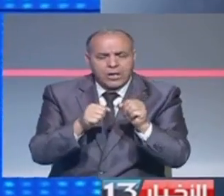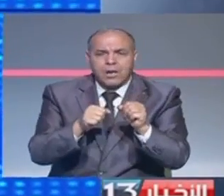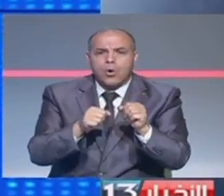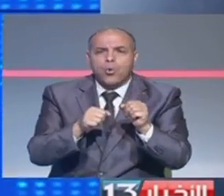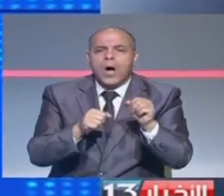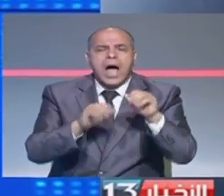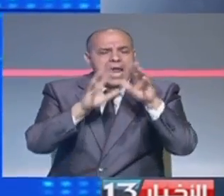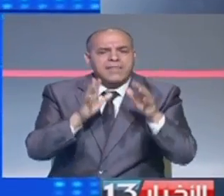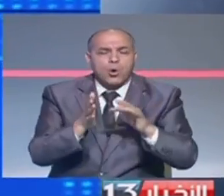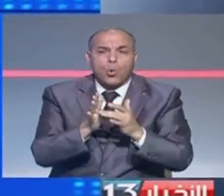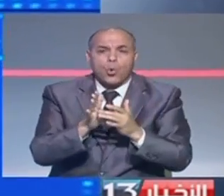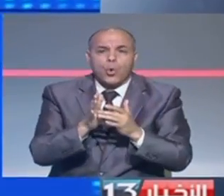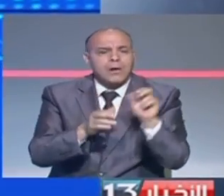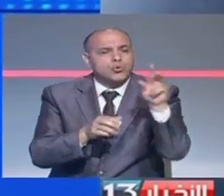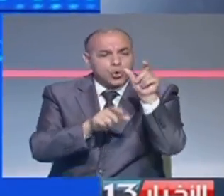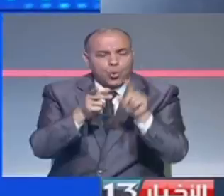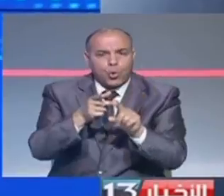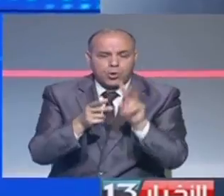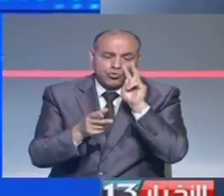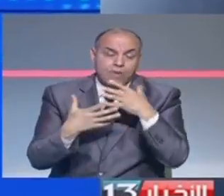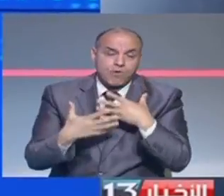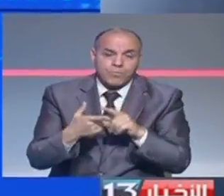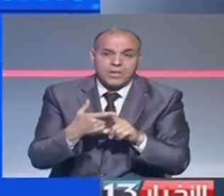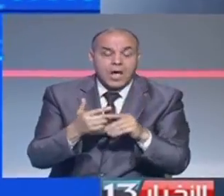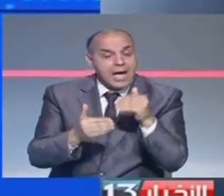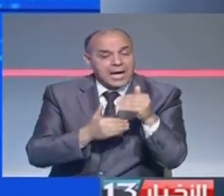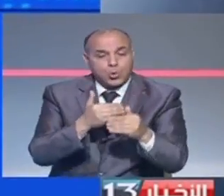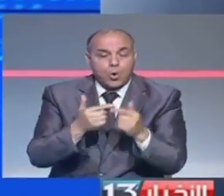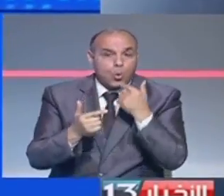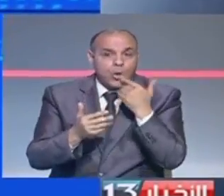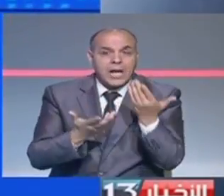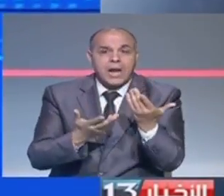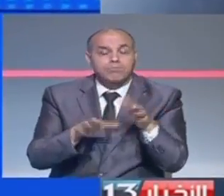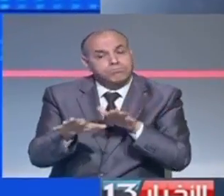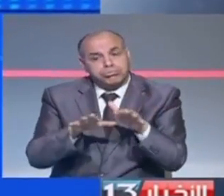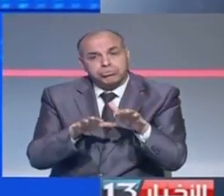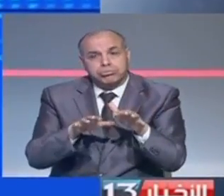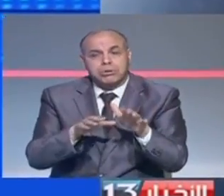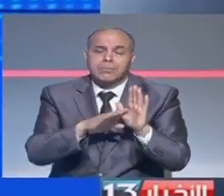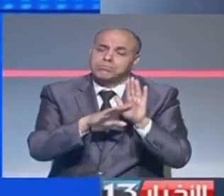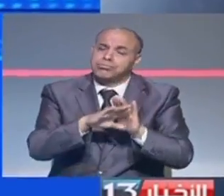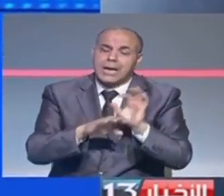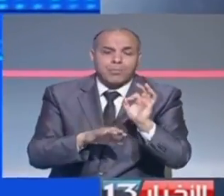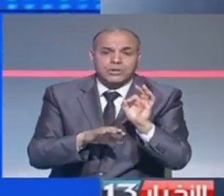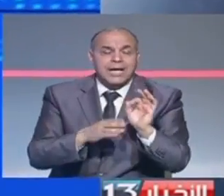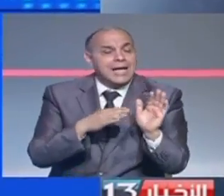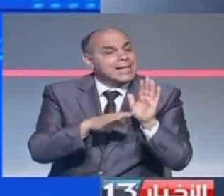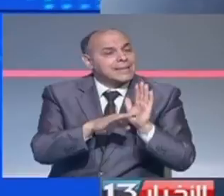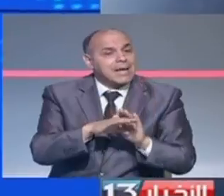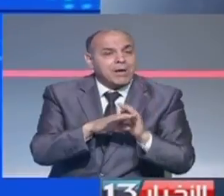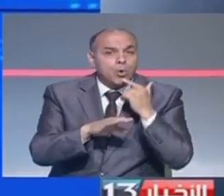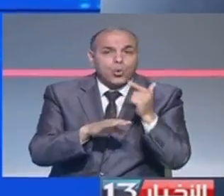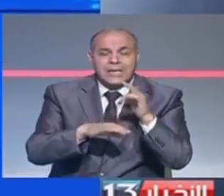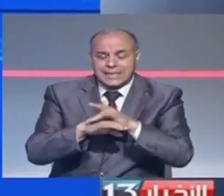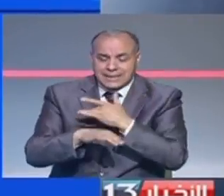الاثريه امام زوارها وروادها خطوه تماشت مع الاجراءات الاحترازيه ضمانا صحه